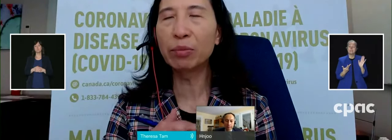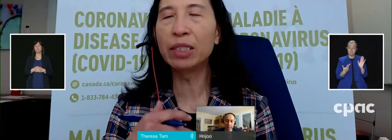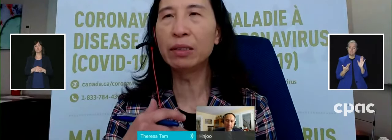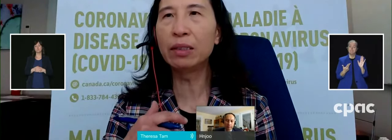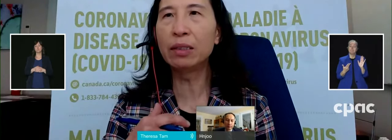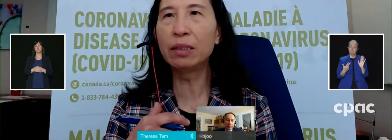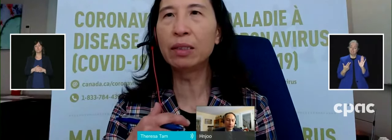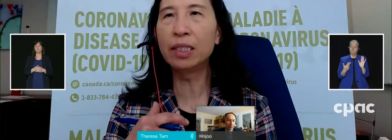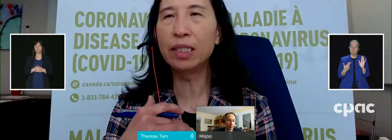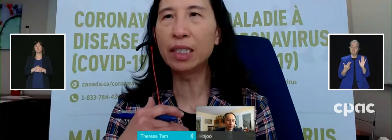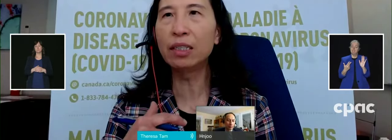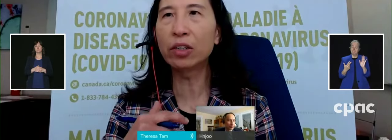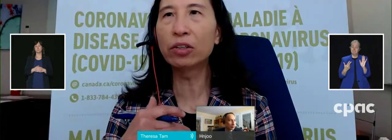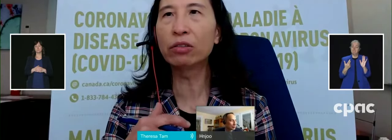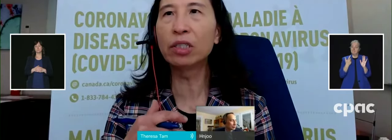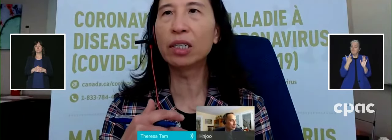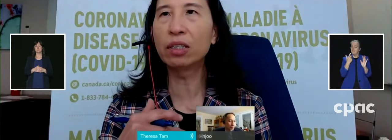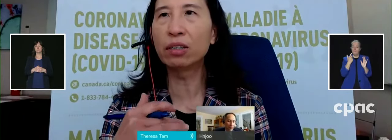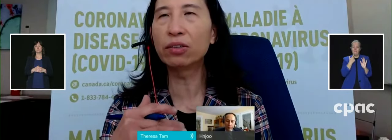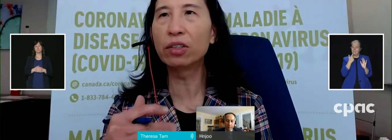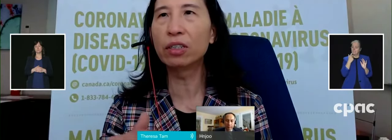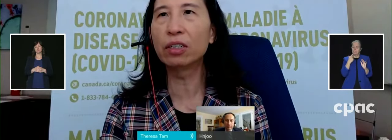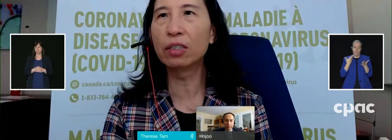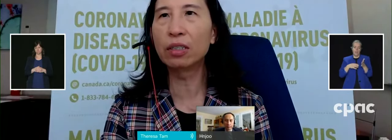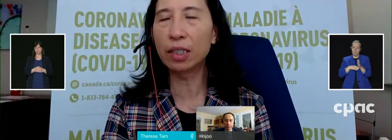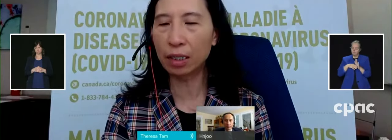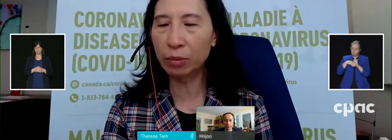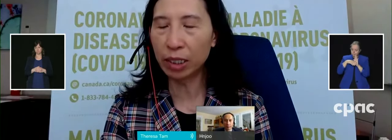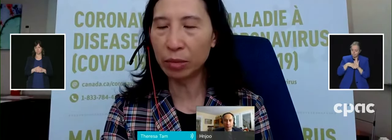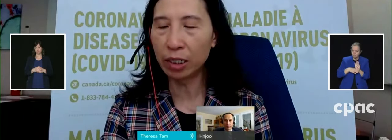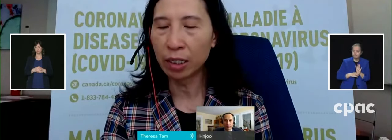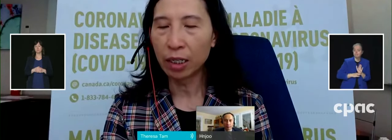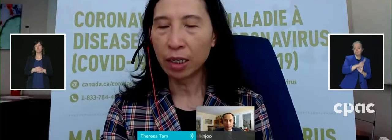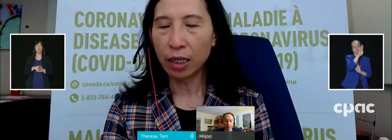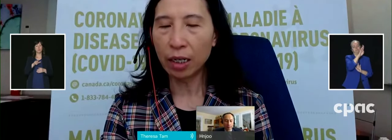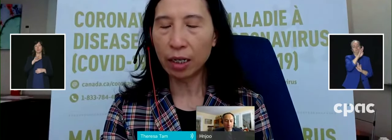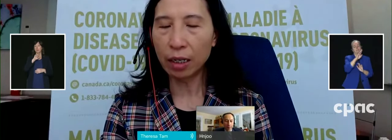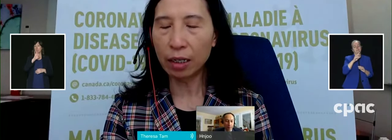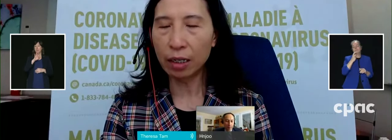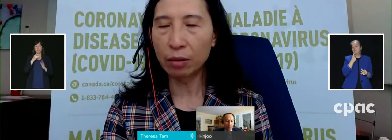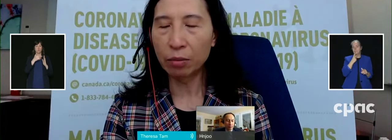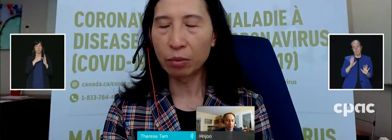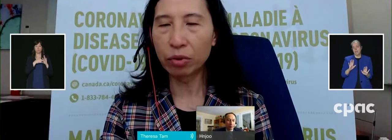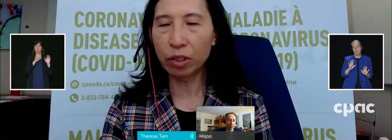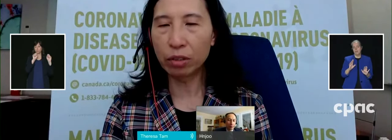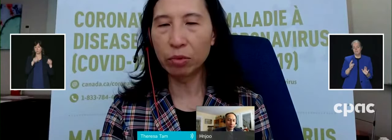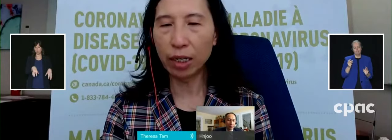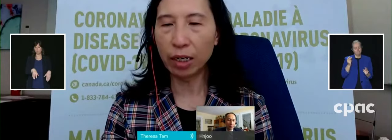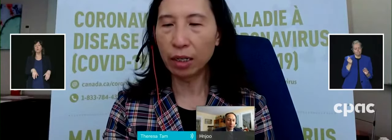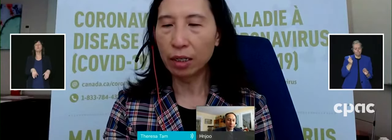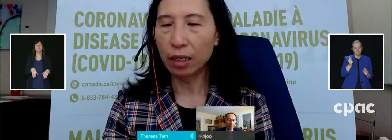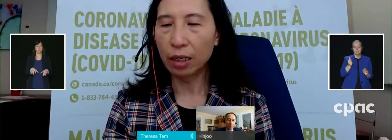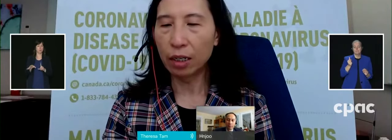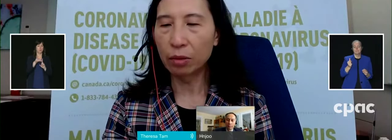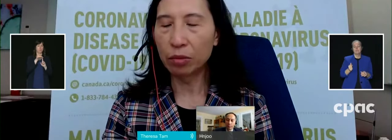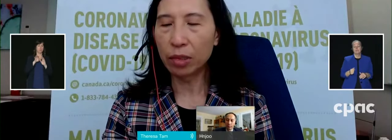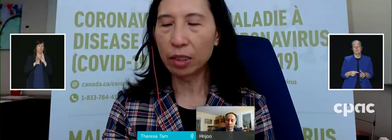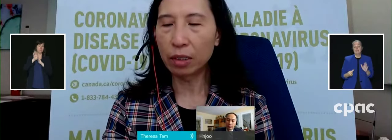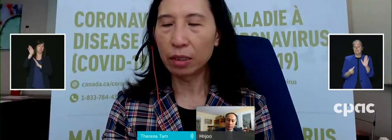une rapidité de recrudescence de cette épidémie. Et pour ce modèle,